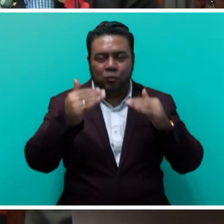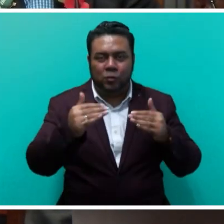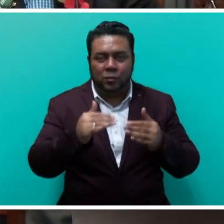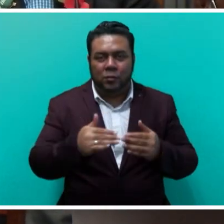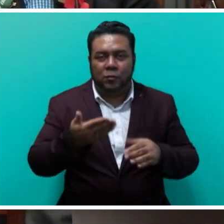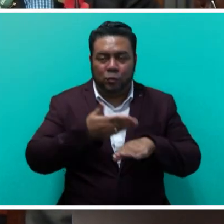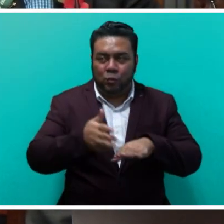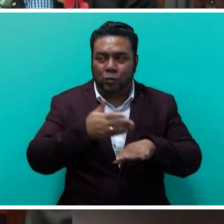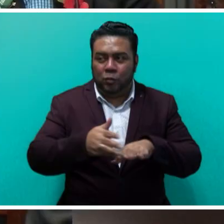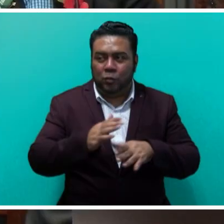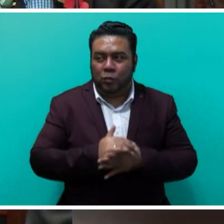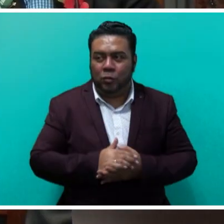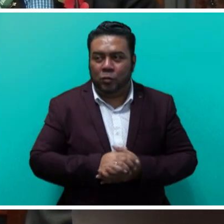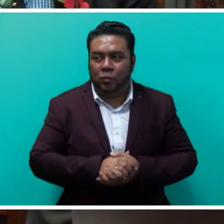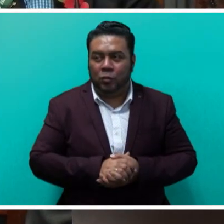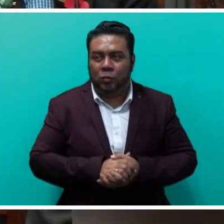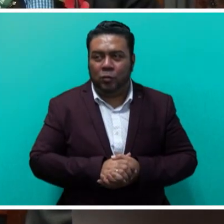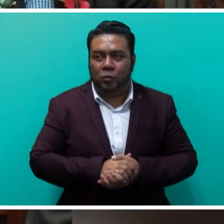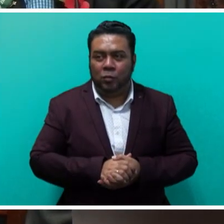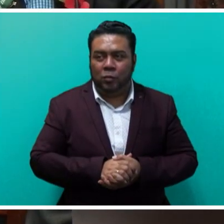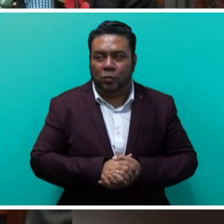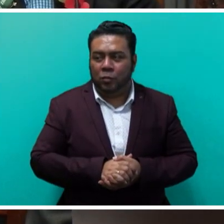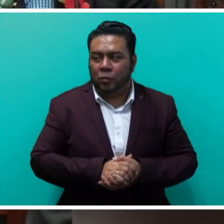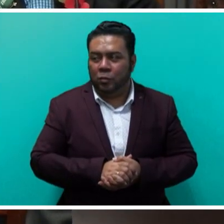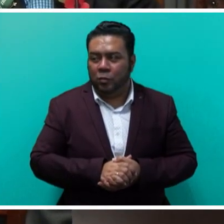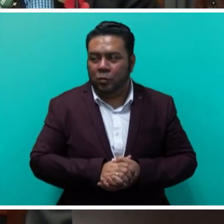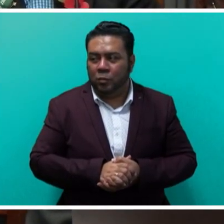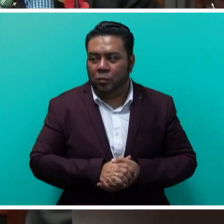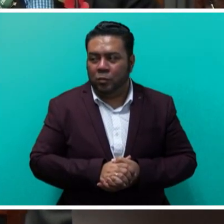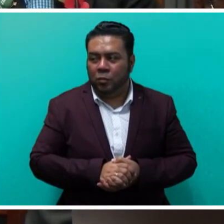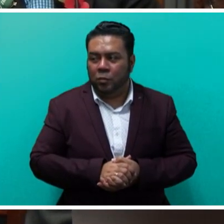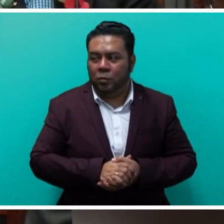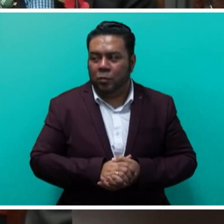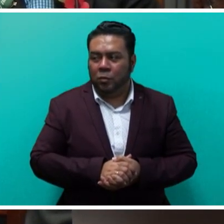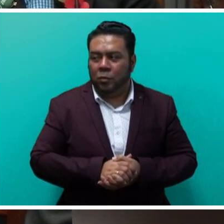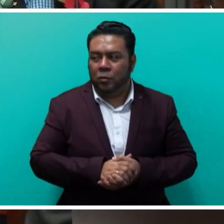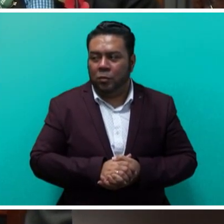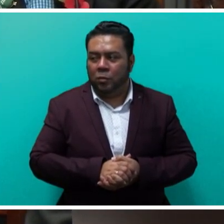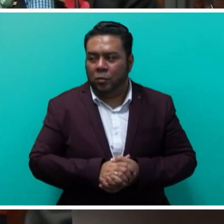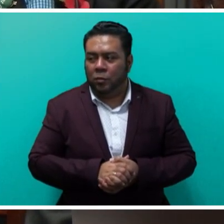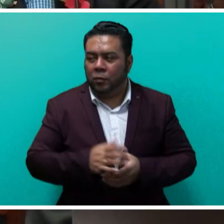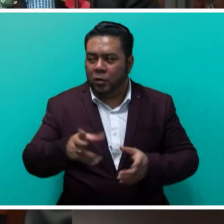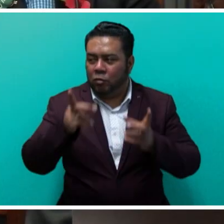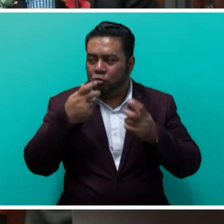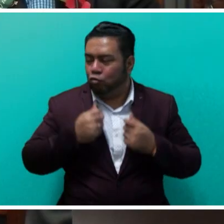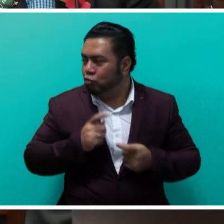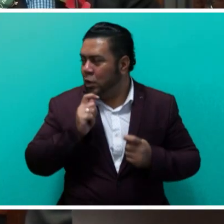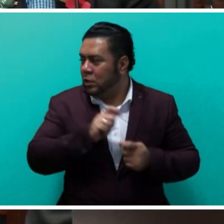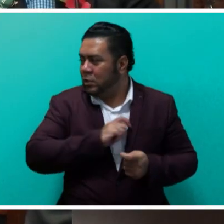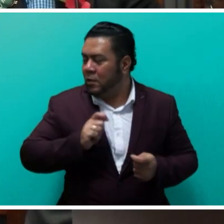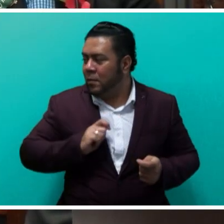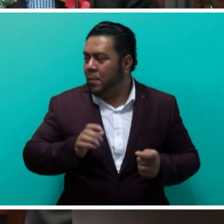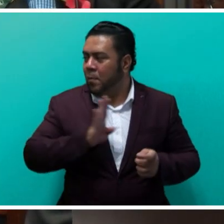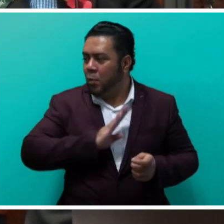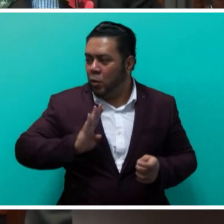voi, na lewe, ni vola vosa. E na vei vuke ni Taukei Trust Fund Board, e